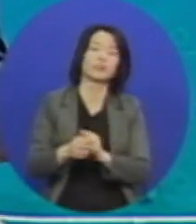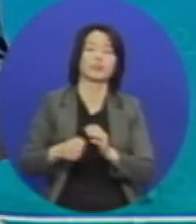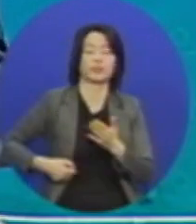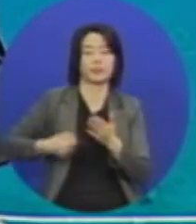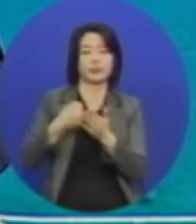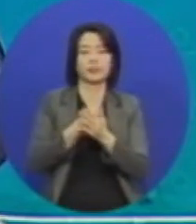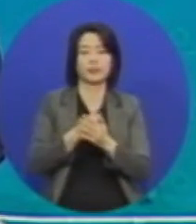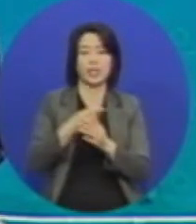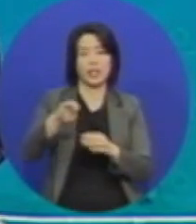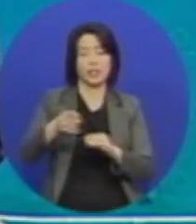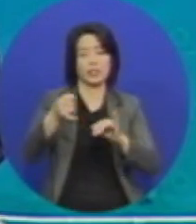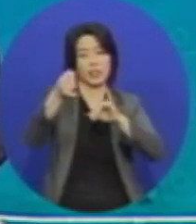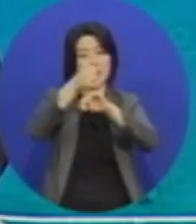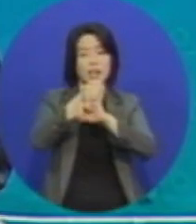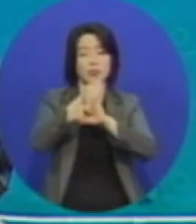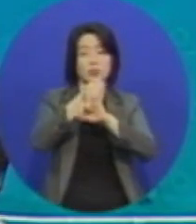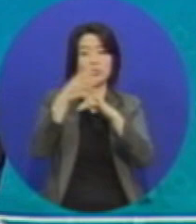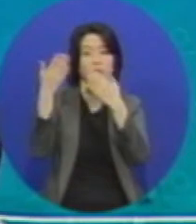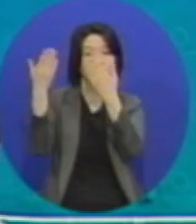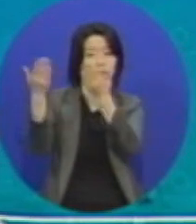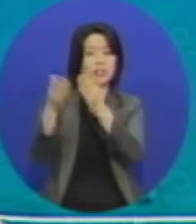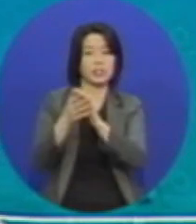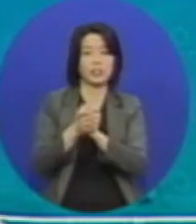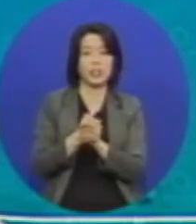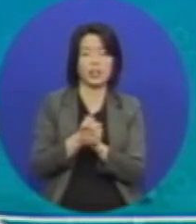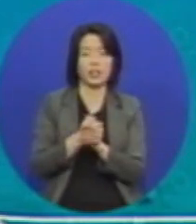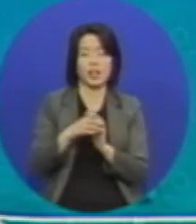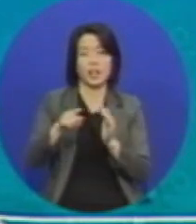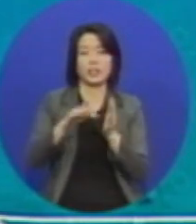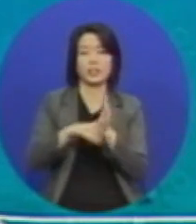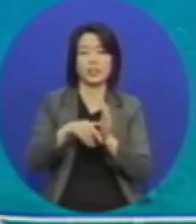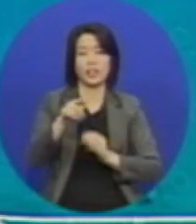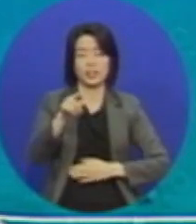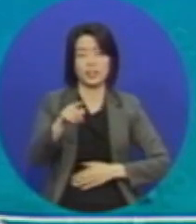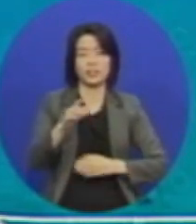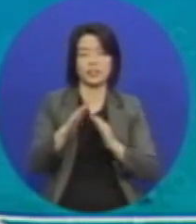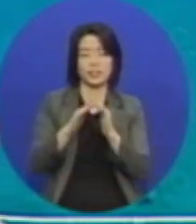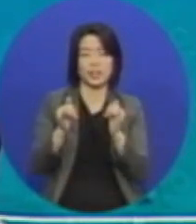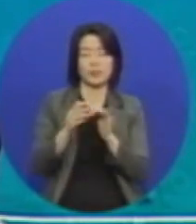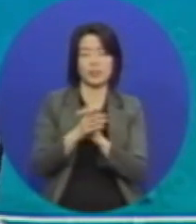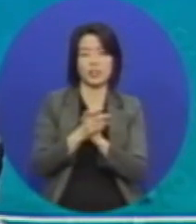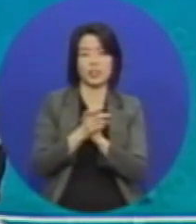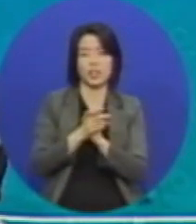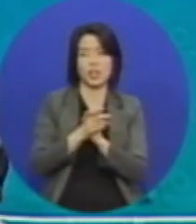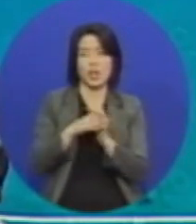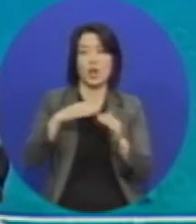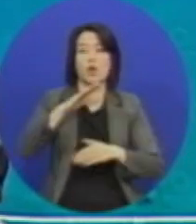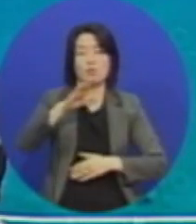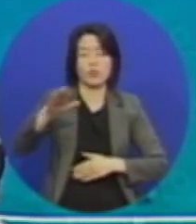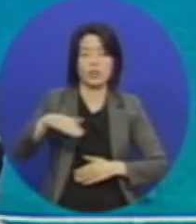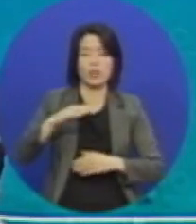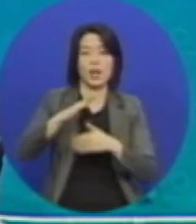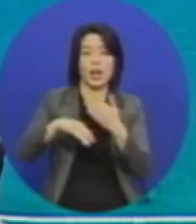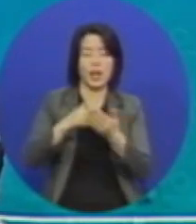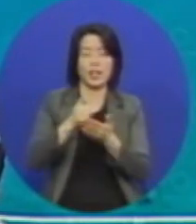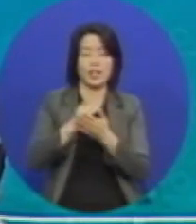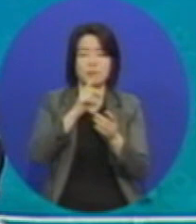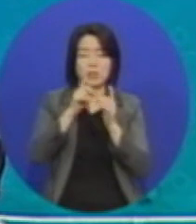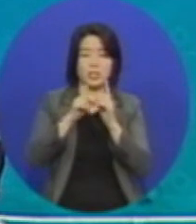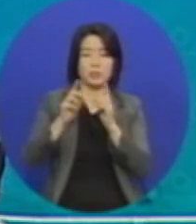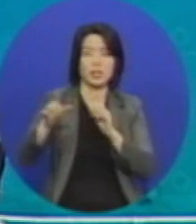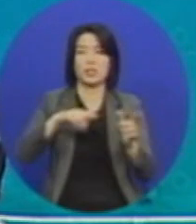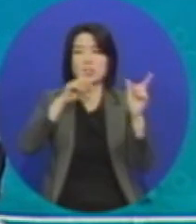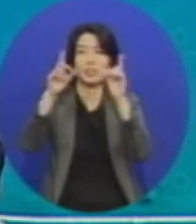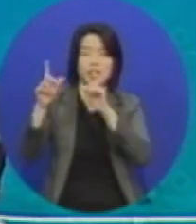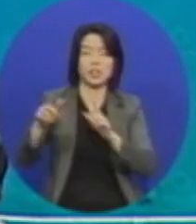그렇게 하나님께 약속을 드리는데 그때 그들이 하나님께 우리가 하나님 말씀대로 살지 않았으니 이렇게